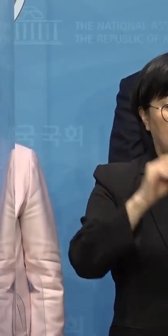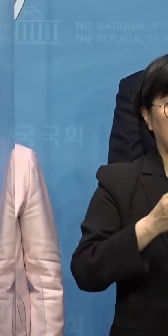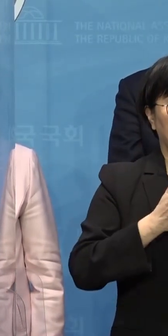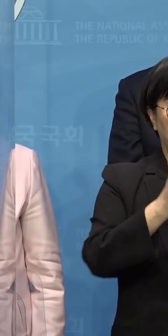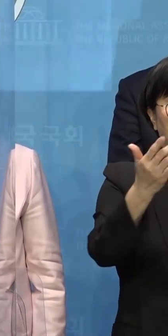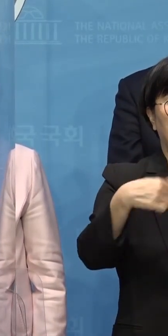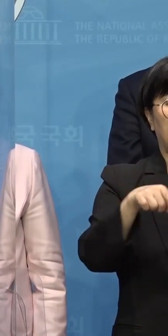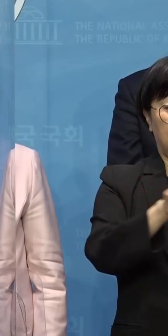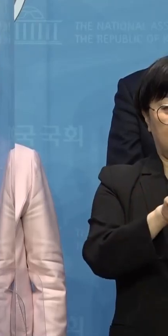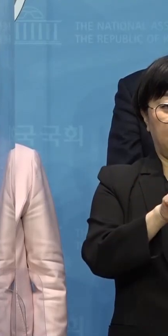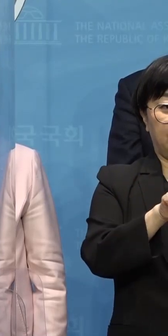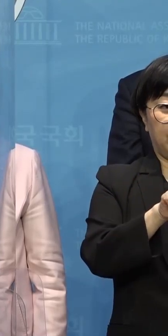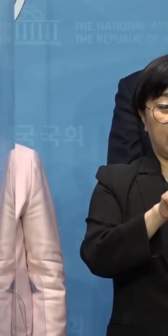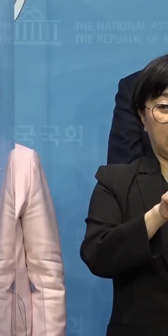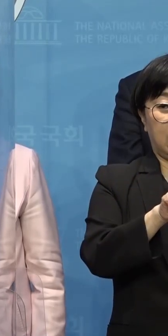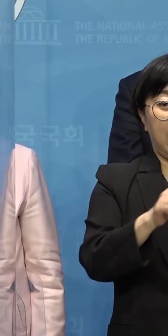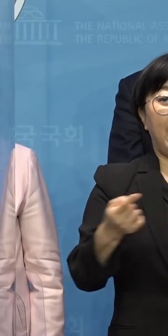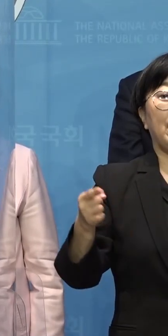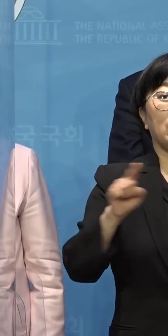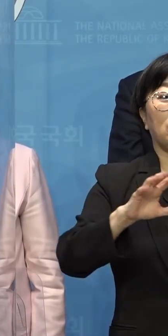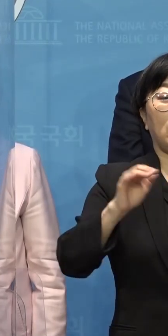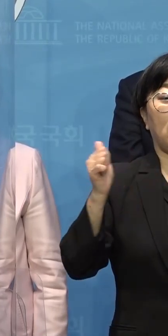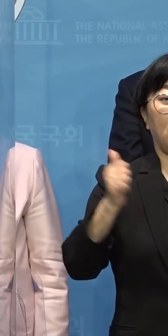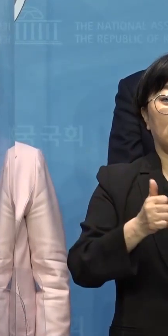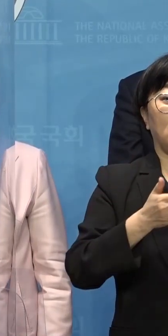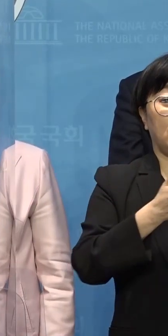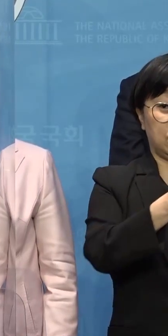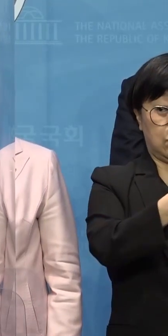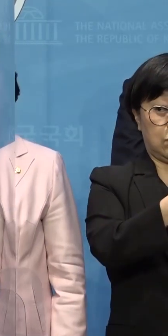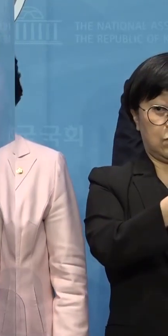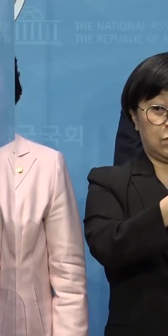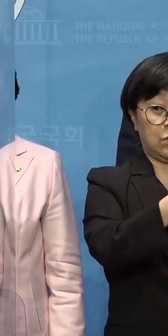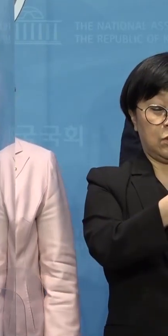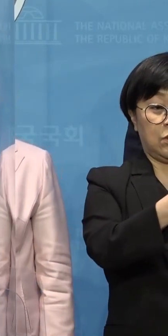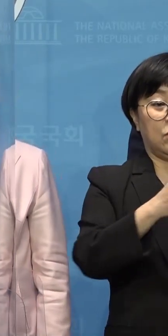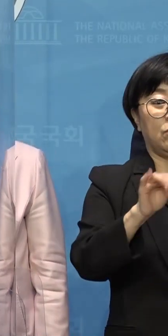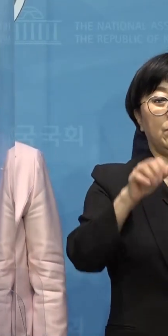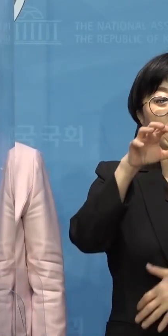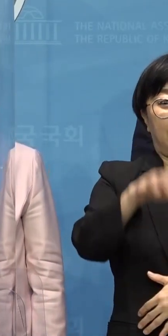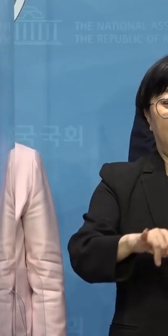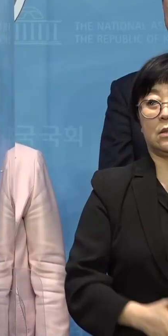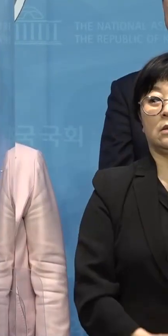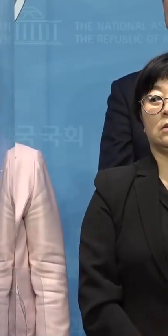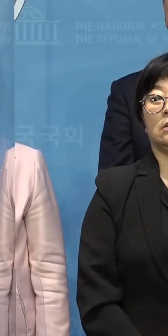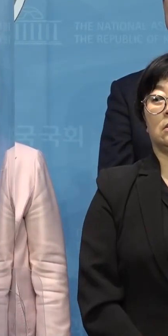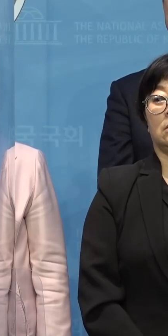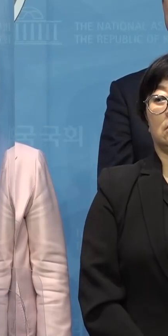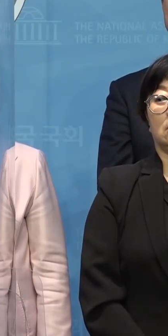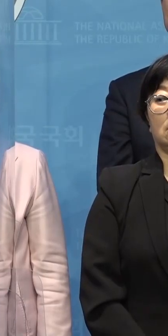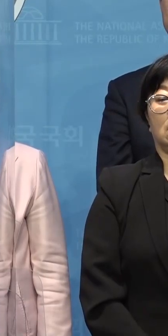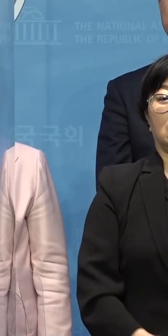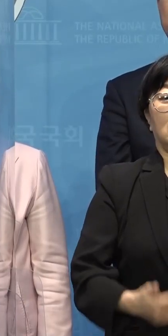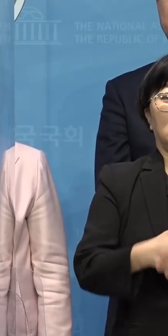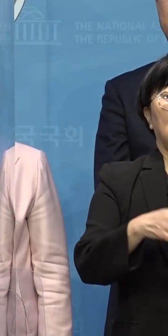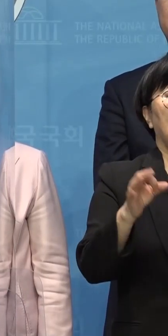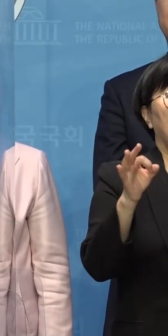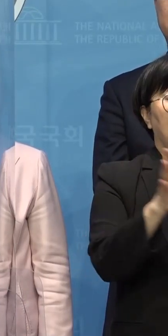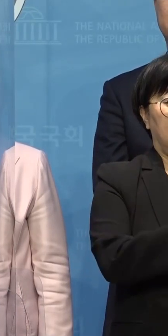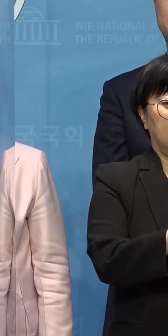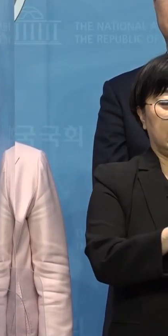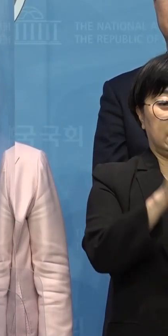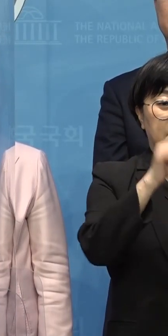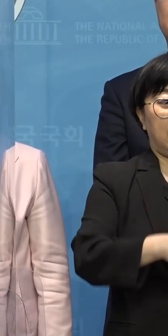통과를 동료 국회의원들에게 요청할 것을 국민 앞에 약속합니다. 시윤을 대한 불체포